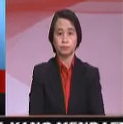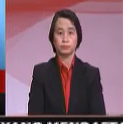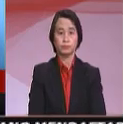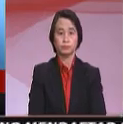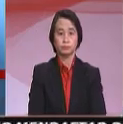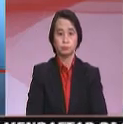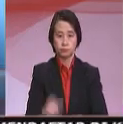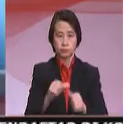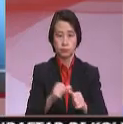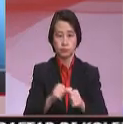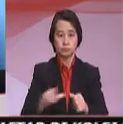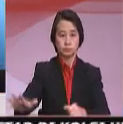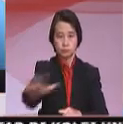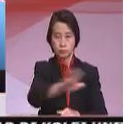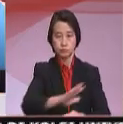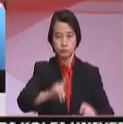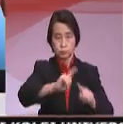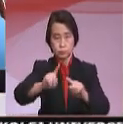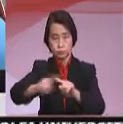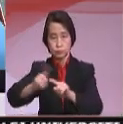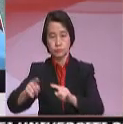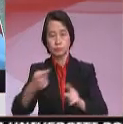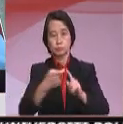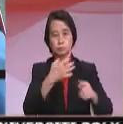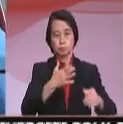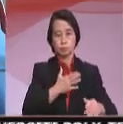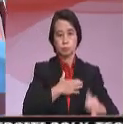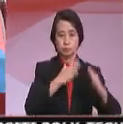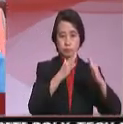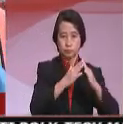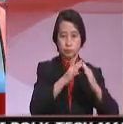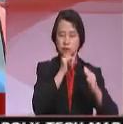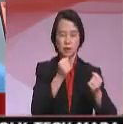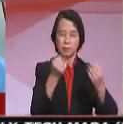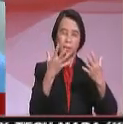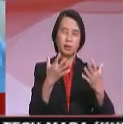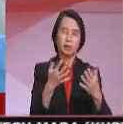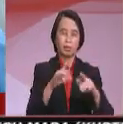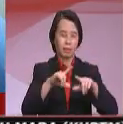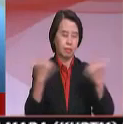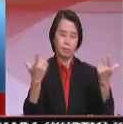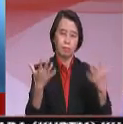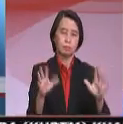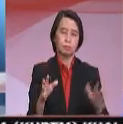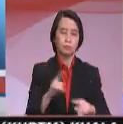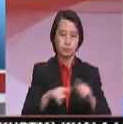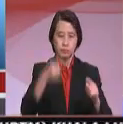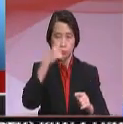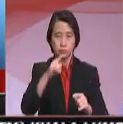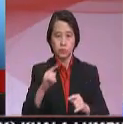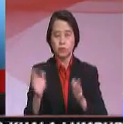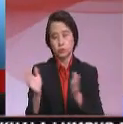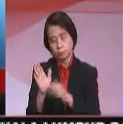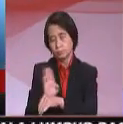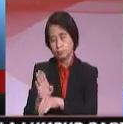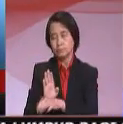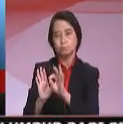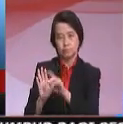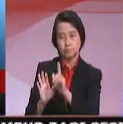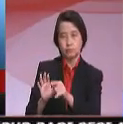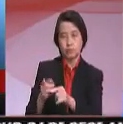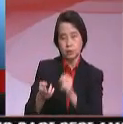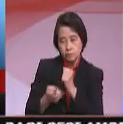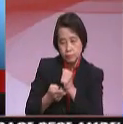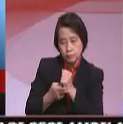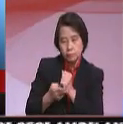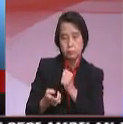average household, it won't make much of a difference. Like for my household, it won't make much of a difference. But it's more for commercial, I guess. Hopefully, they'll spend